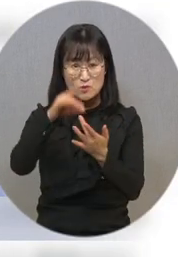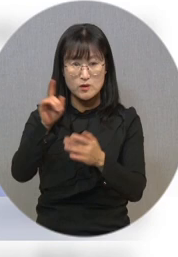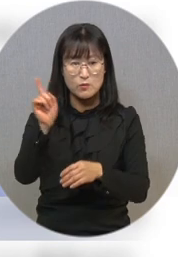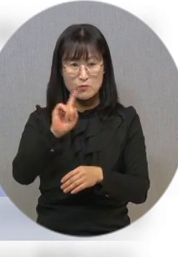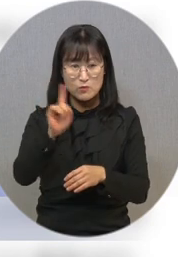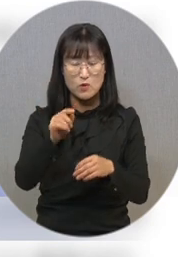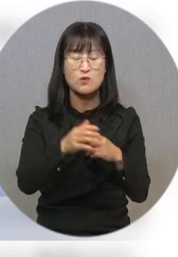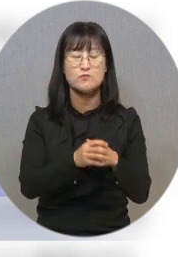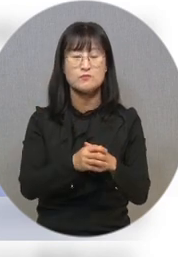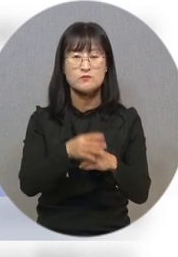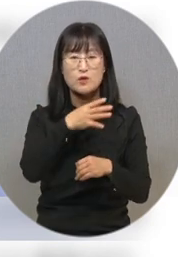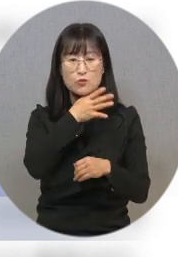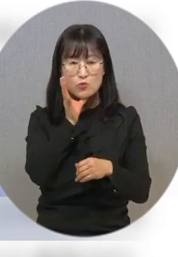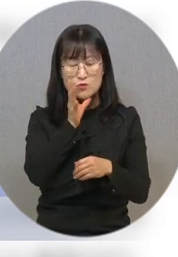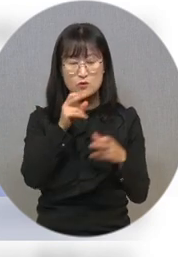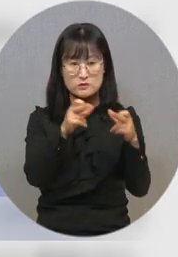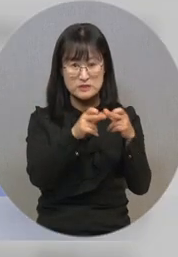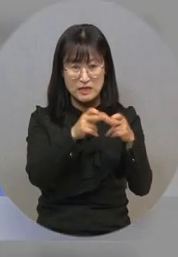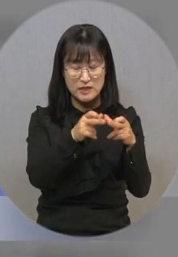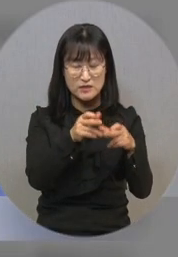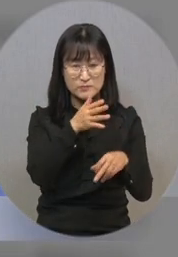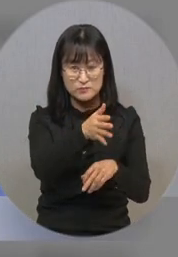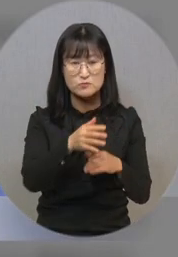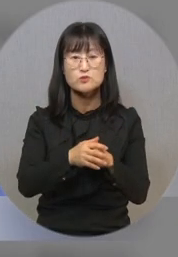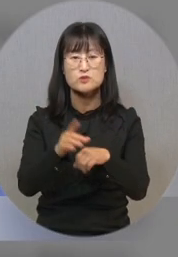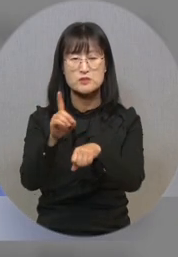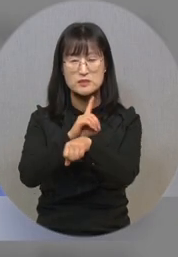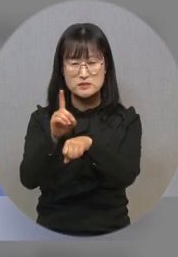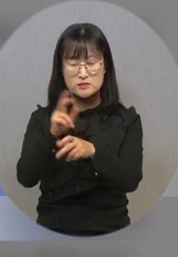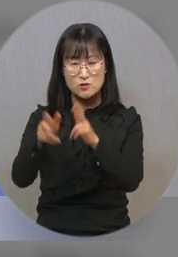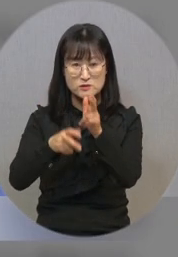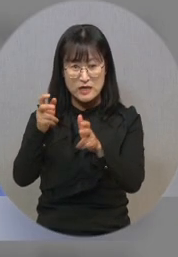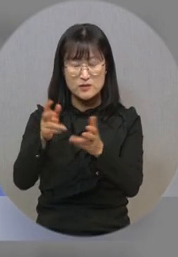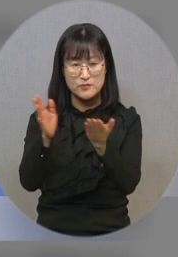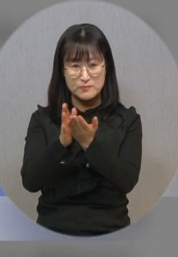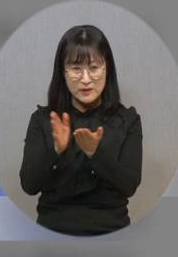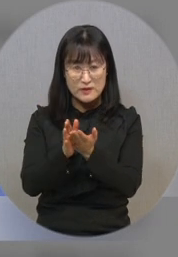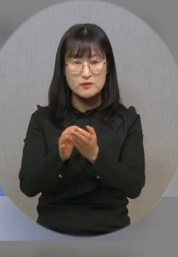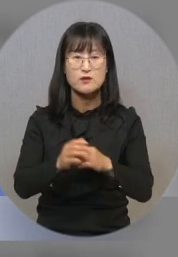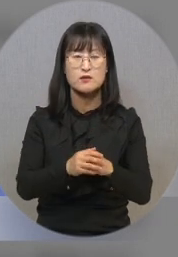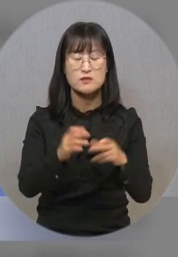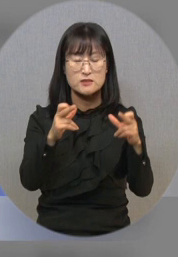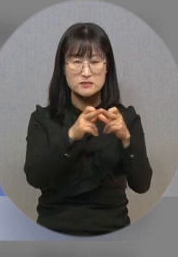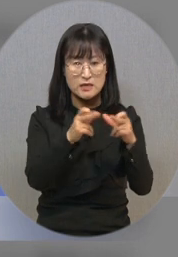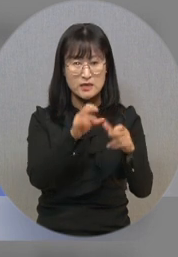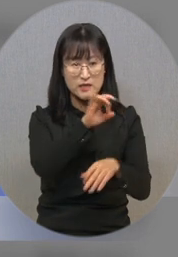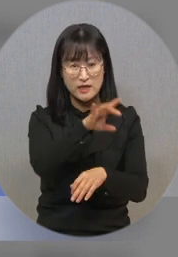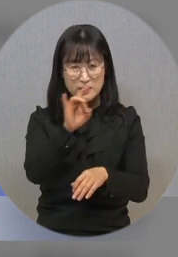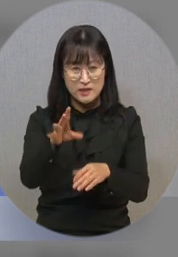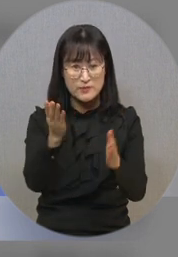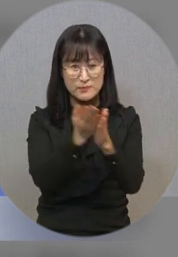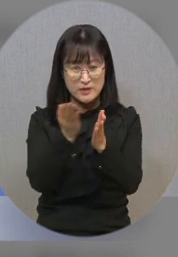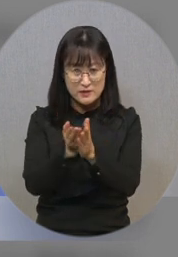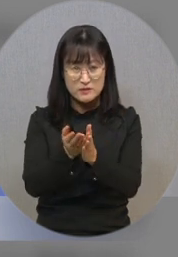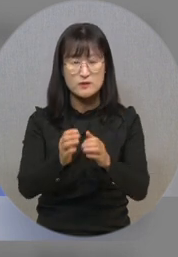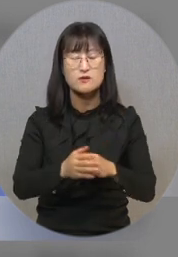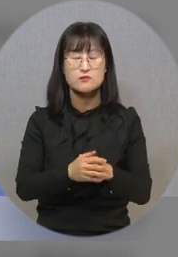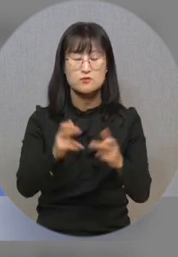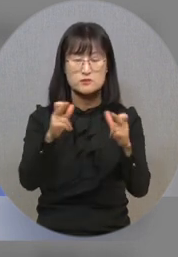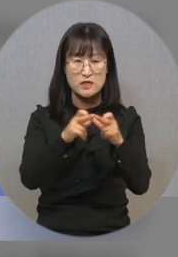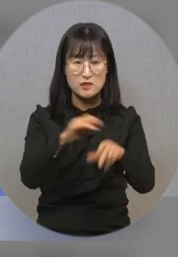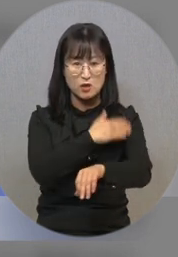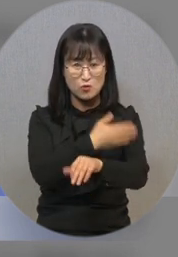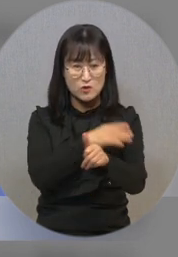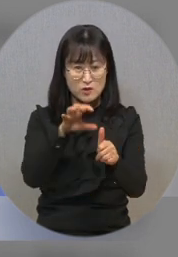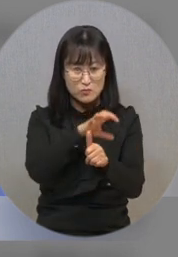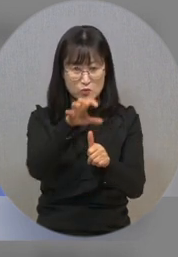정책은 우선 고령장애인 부문과 디지털 산업에 따른 대응 장애인 개별화 지원책의 마련 장애인 권리 보장